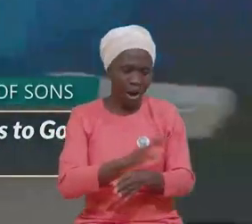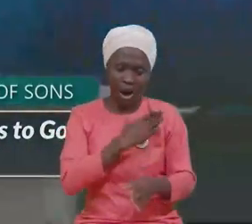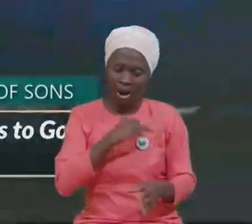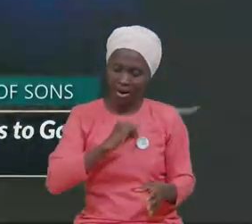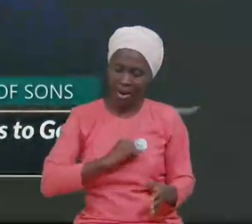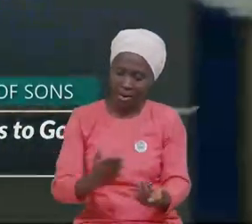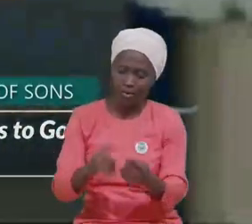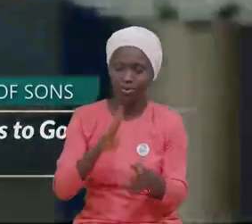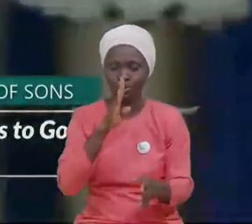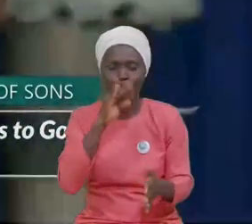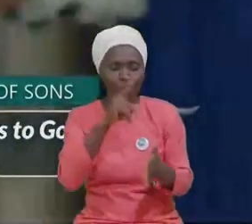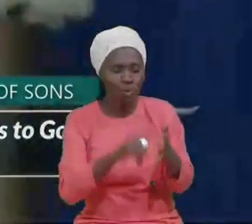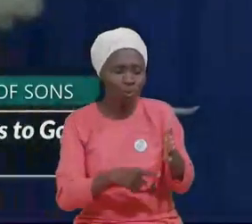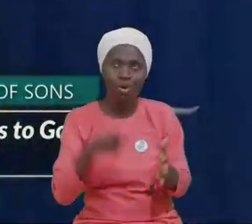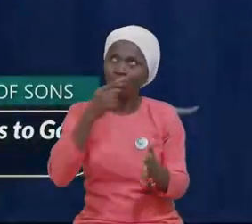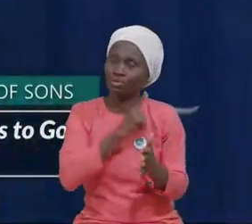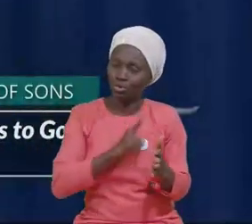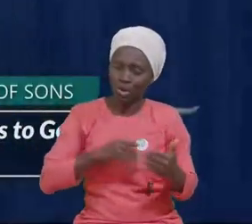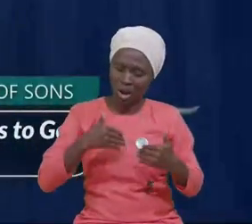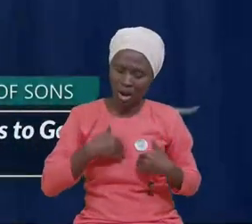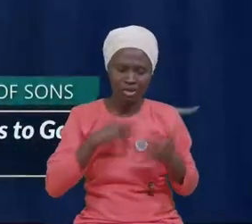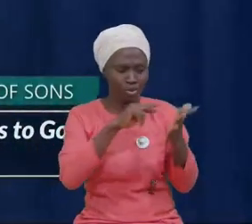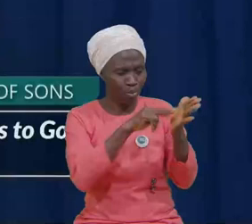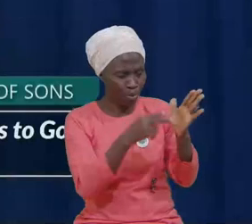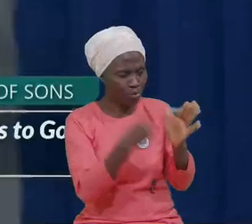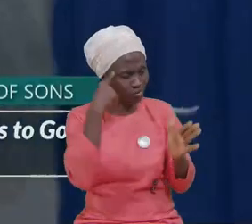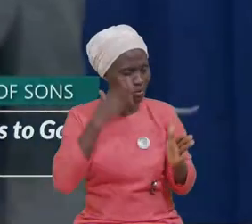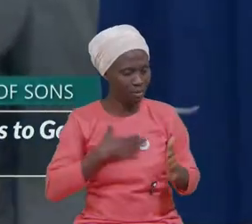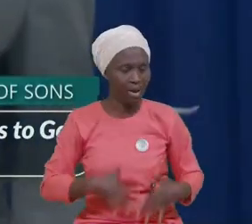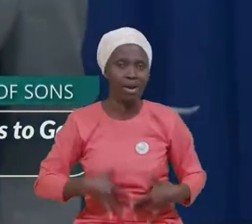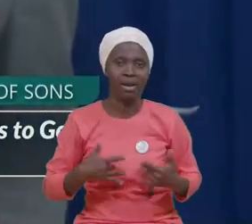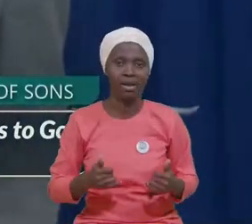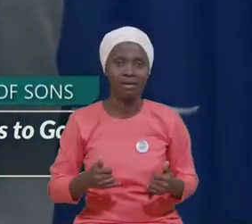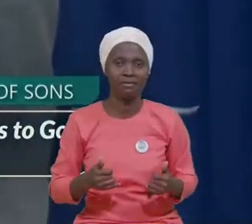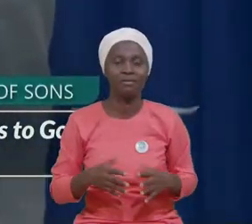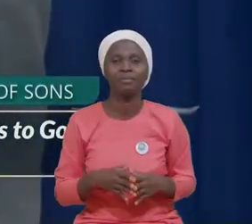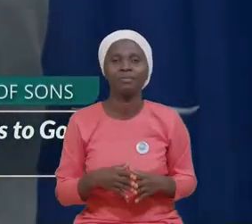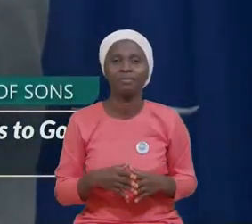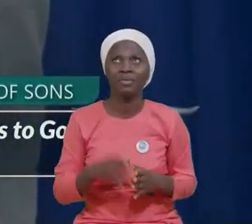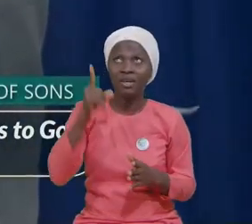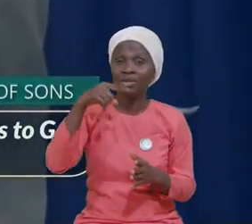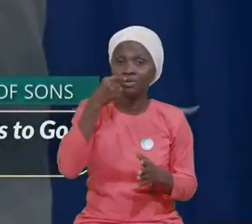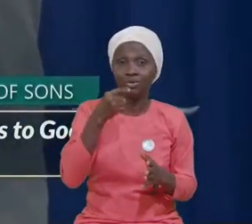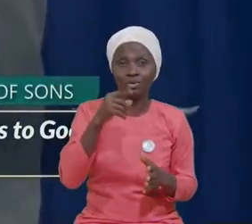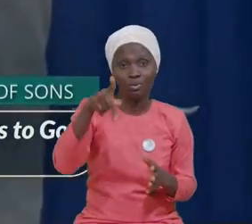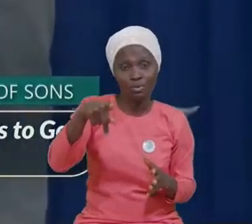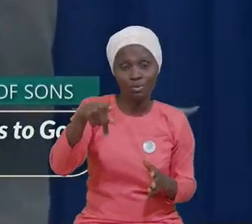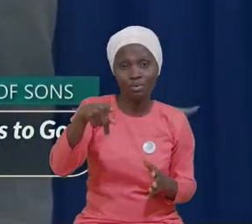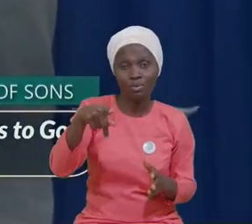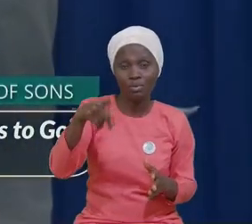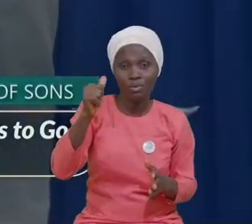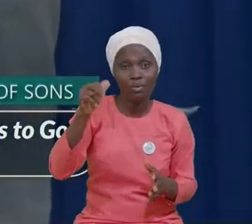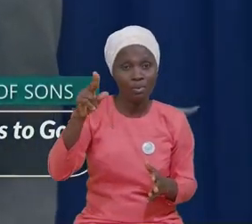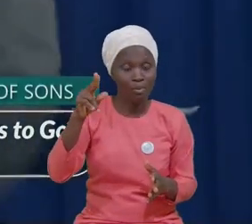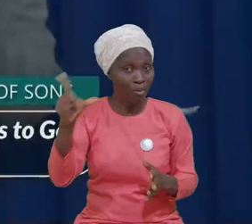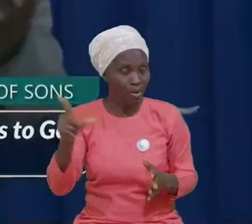Et je veux être ce que le Seigneur a résolu pour ma vie. Ils ont dit à Paul, voici, c'est pour